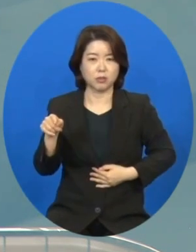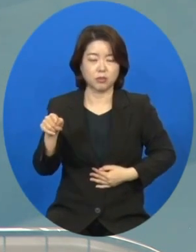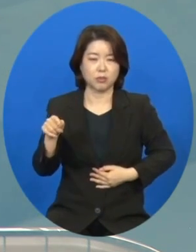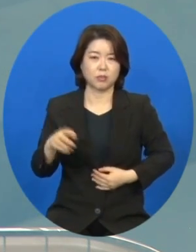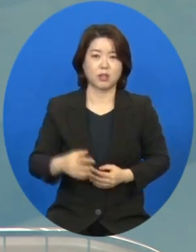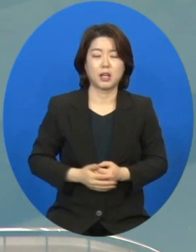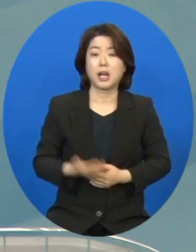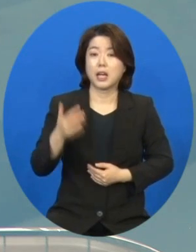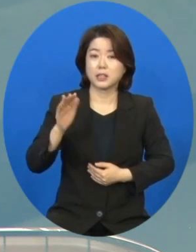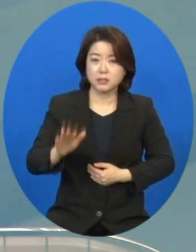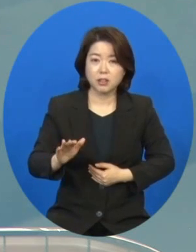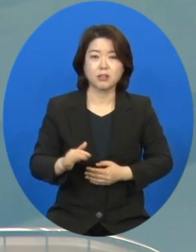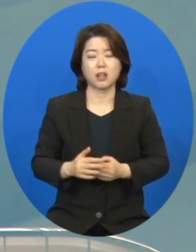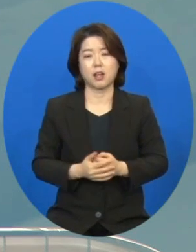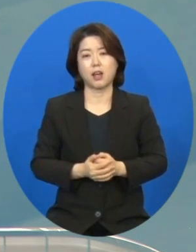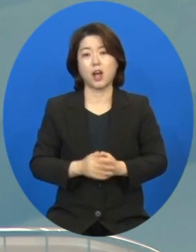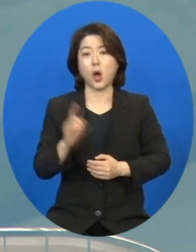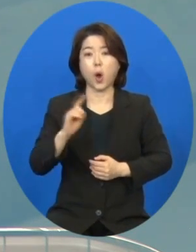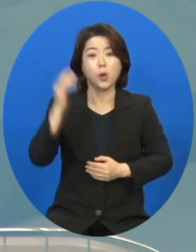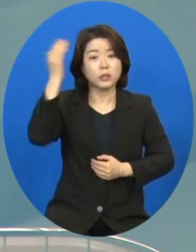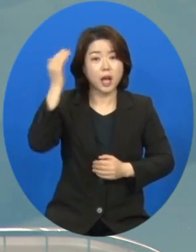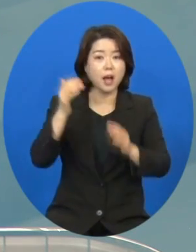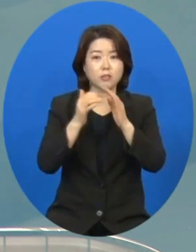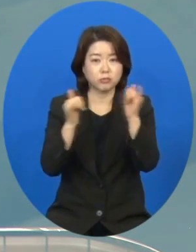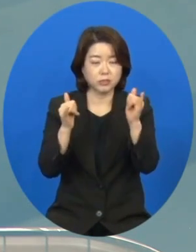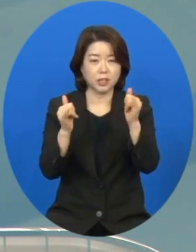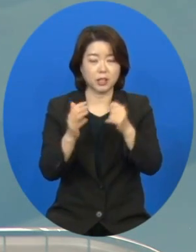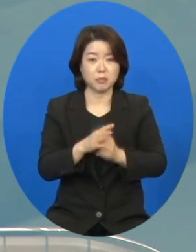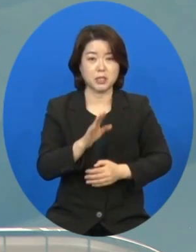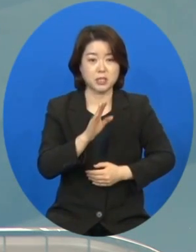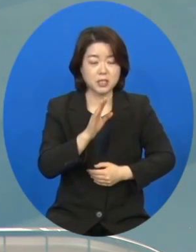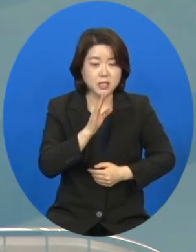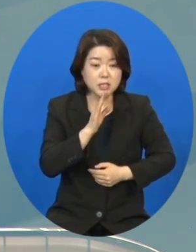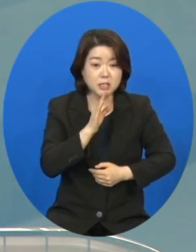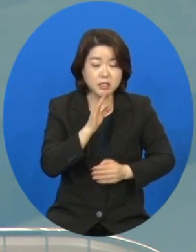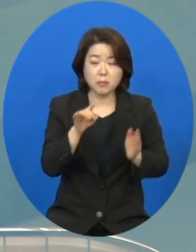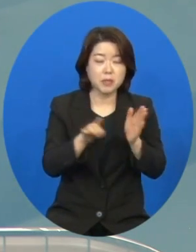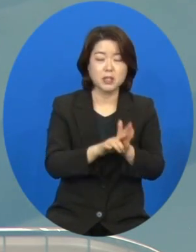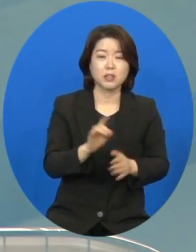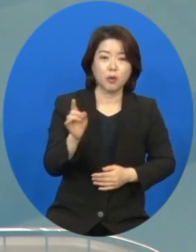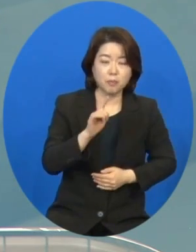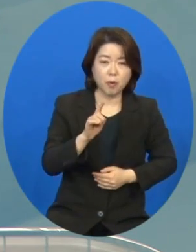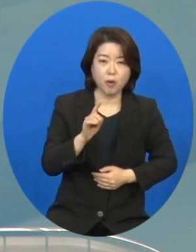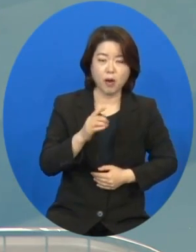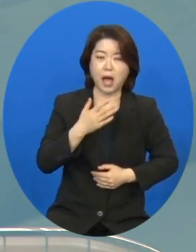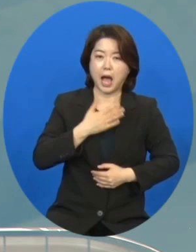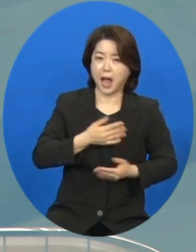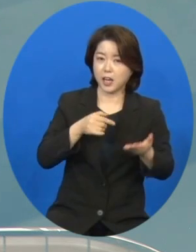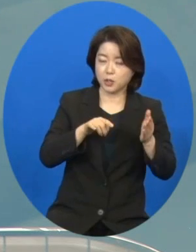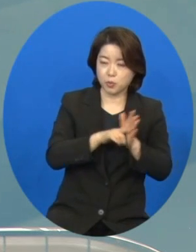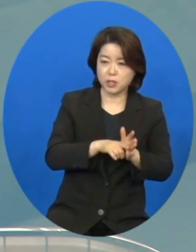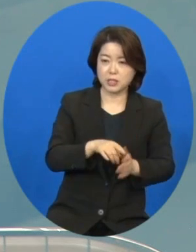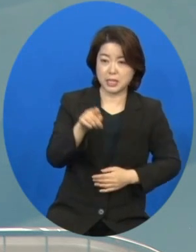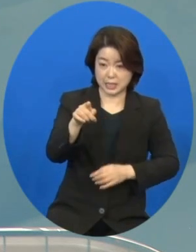그러나 어느 한국인이 진정 무엇을 믿는지 알려면 그가 고난에 빠졌을 때 어느